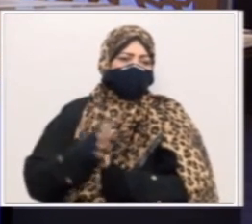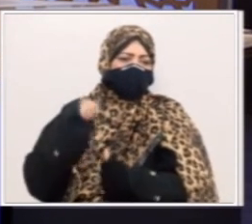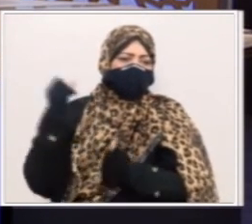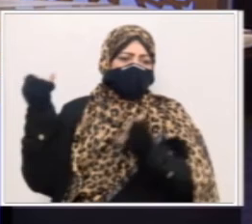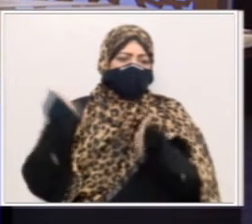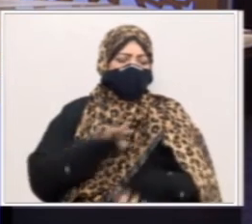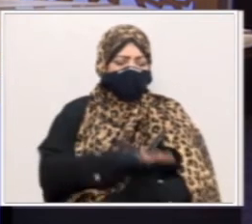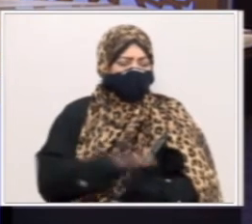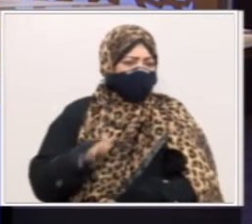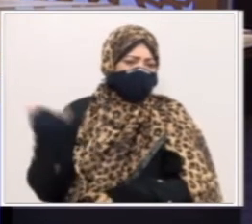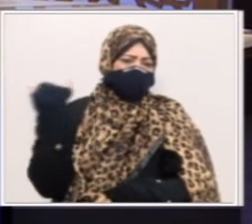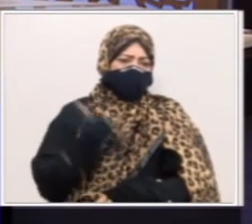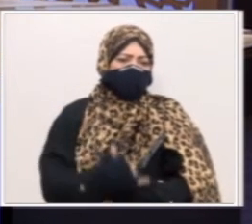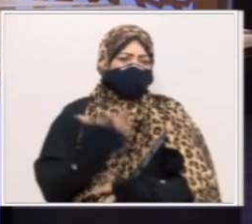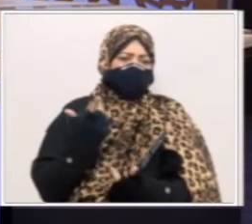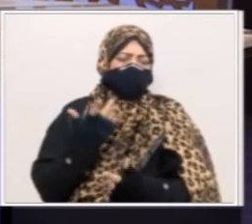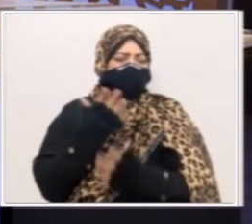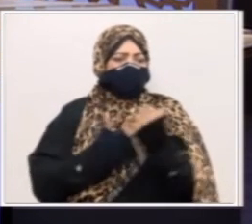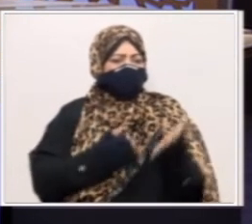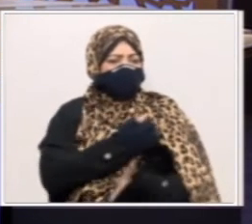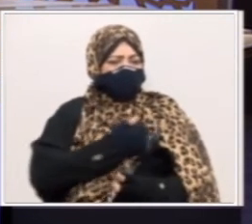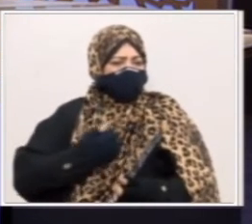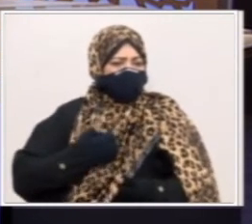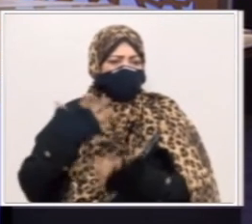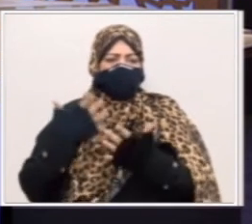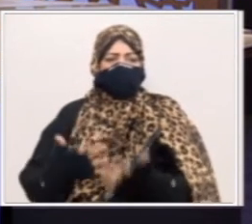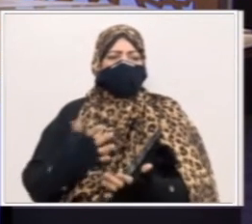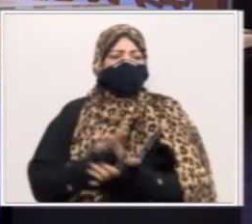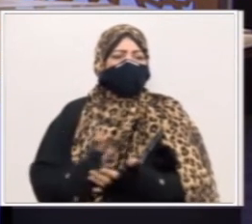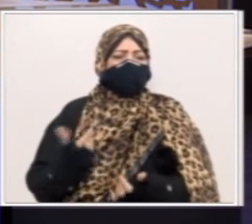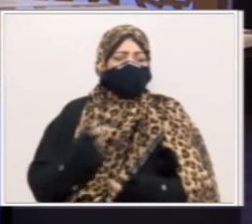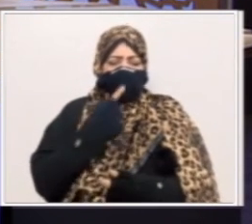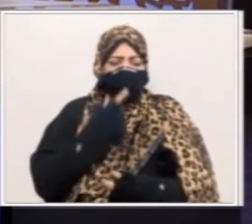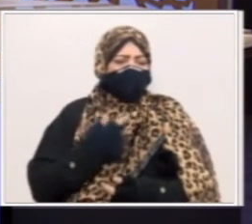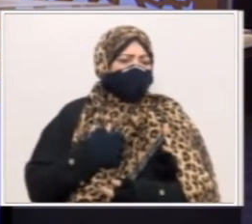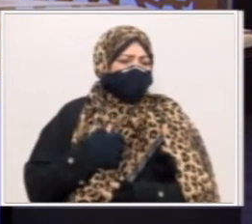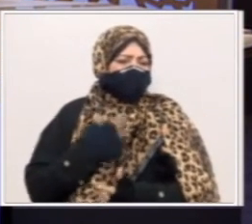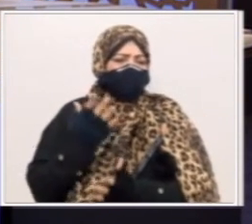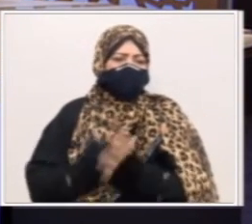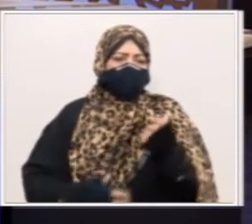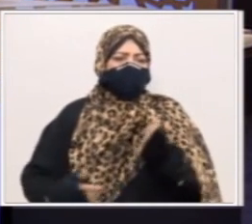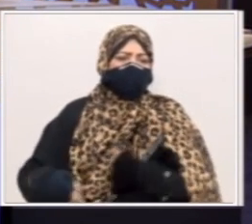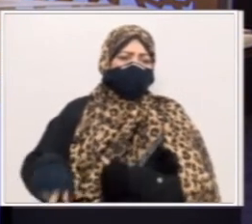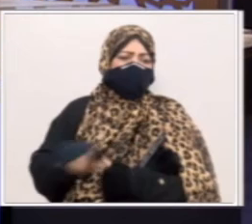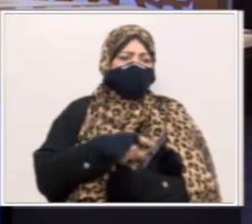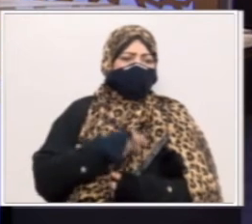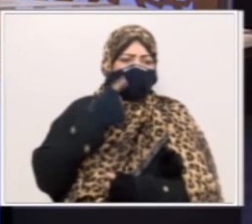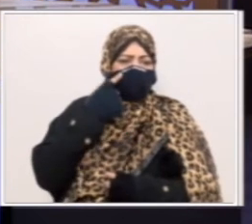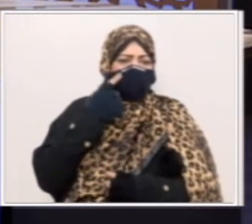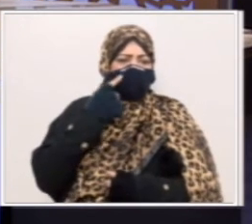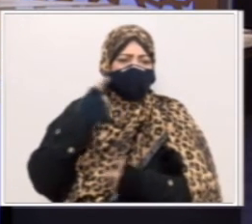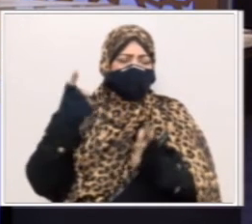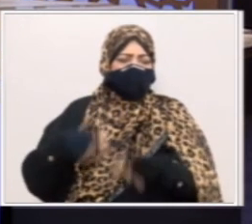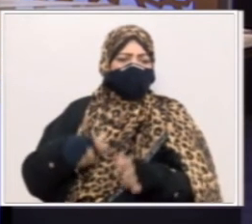شو طلباتهم. هذا الأمر ينظر فيه يا أخت ليلى، في ينظر فيه مجالس التحكيم ينظر فيه يا أخت ليلى. سمعت سؤالك. حاضر